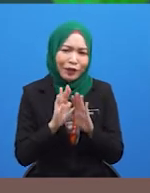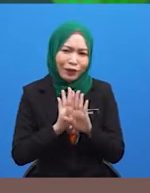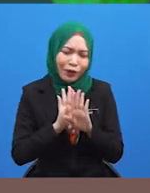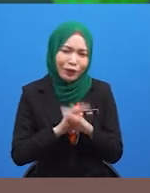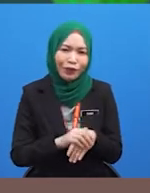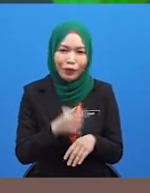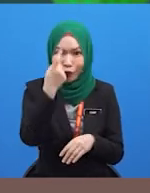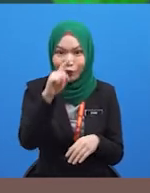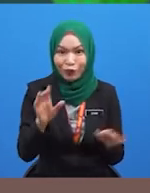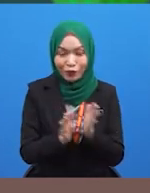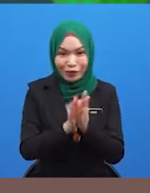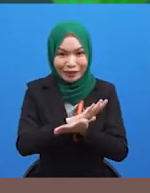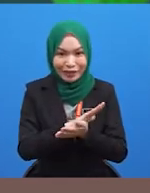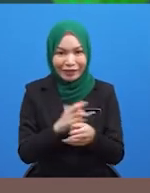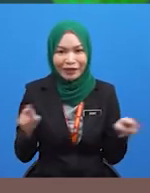jadi usahawan.